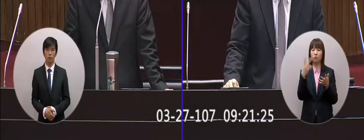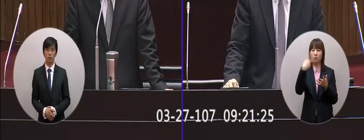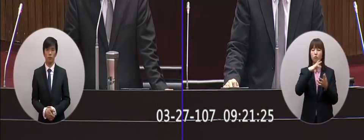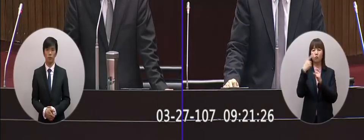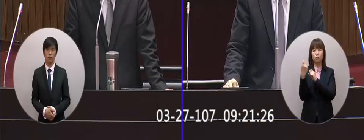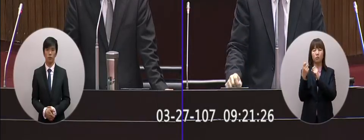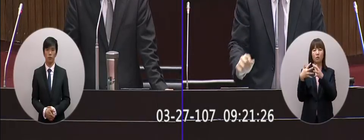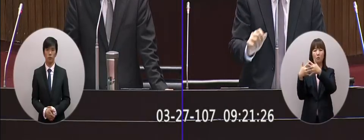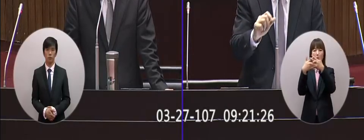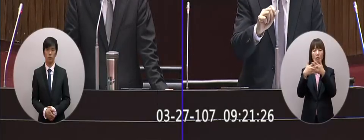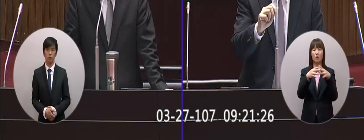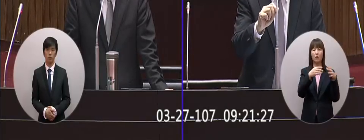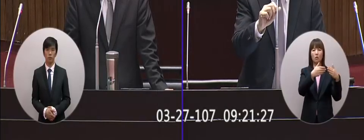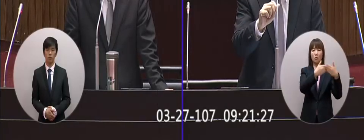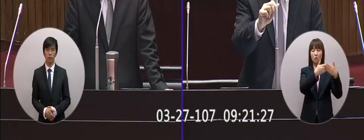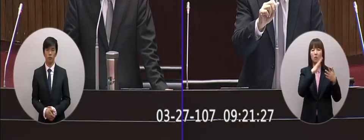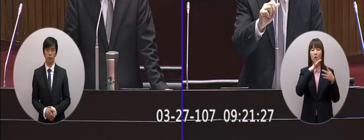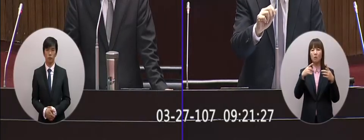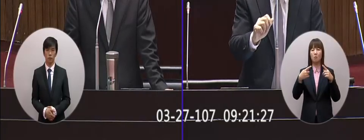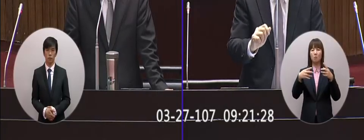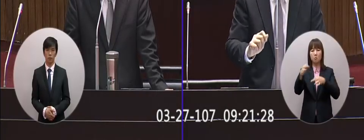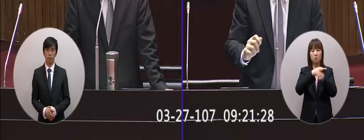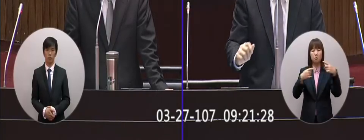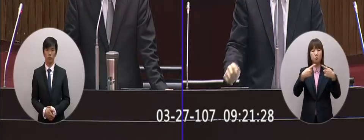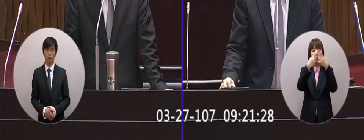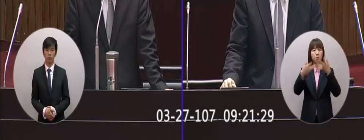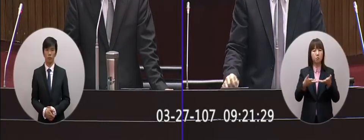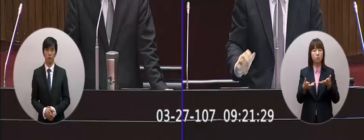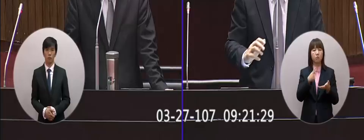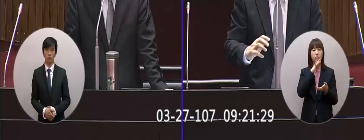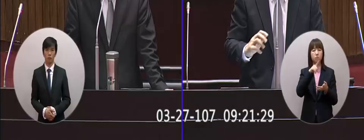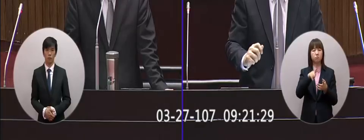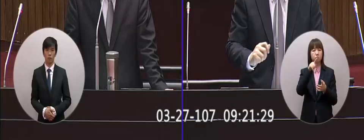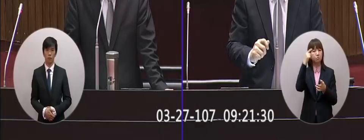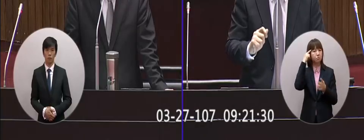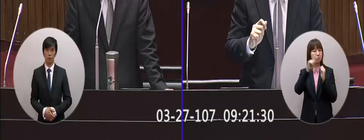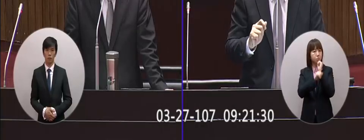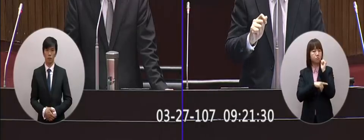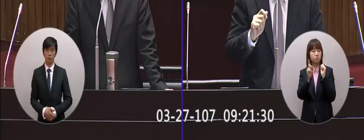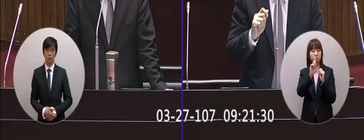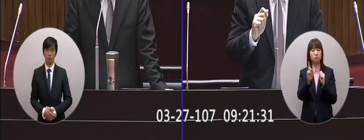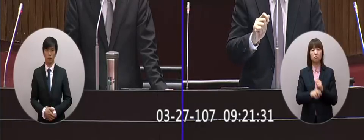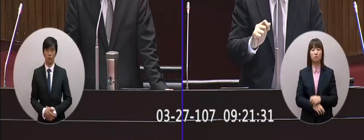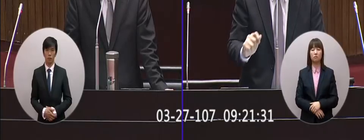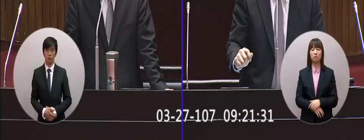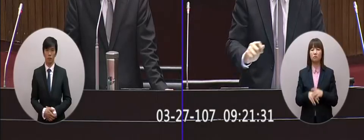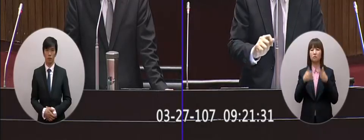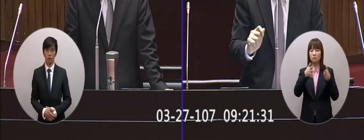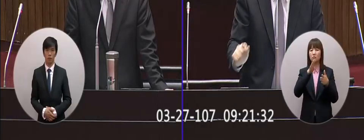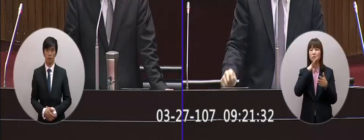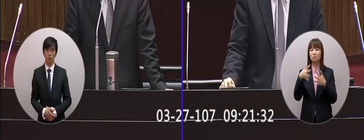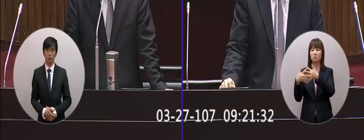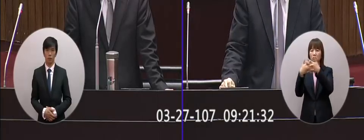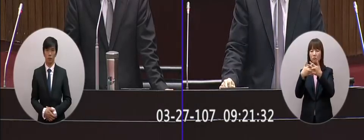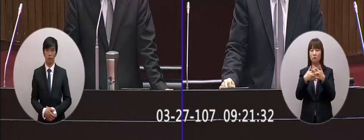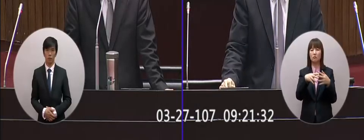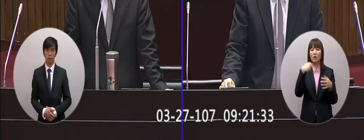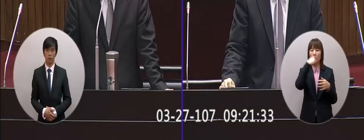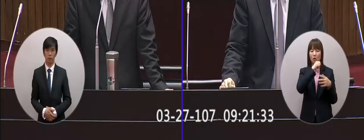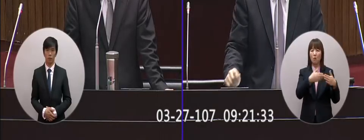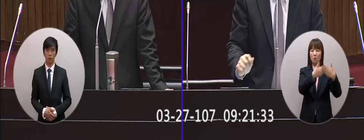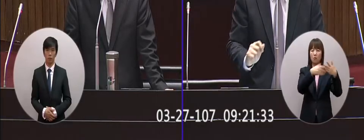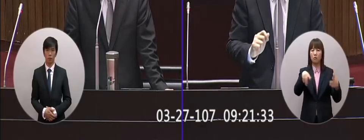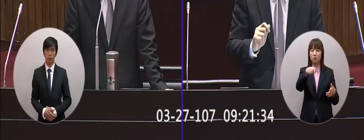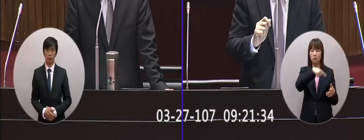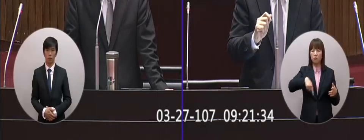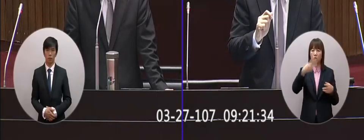近的这个美中的贸易战，这些都在进行当中。不知道院长有没有什么想法，对于美中台现在三角这样的关系的